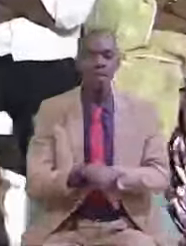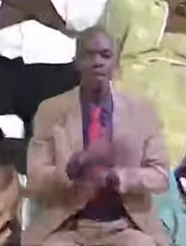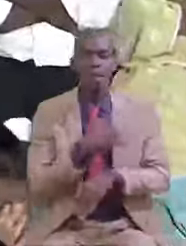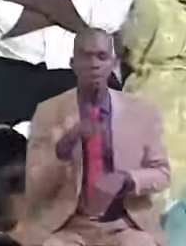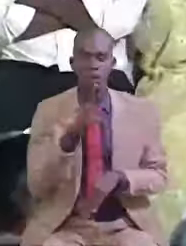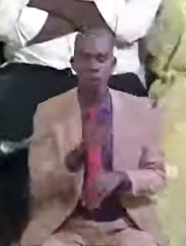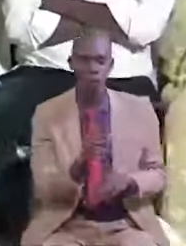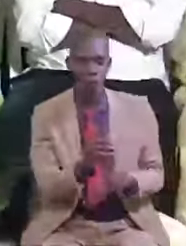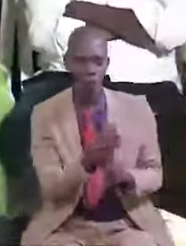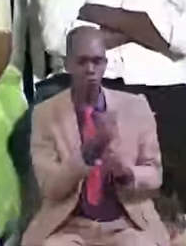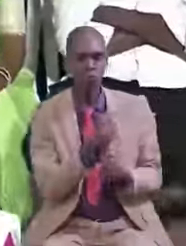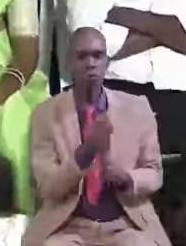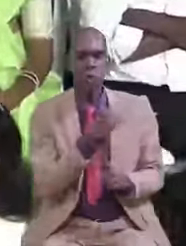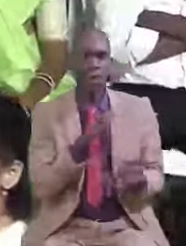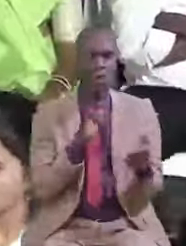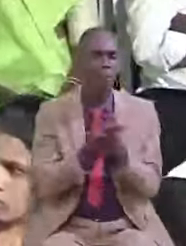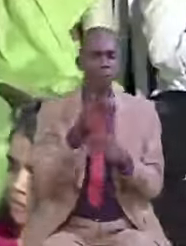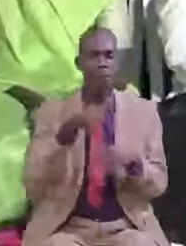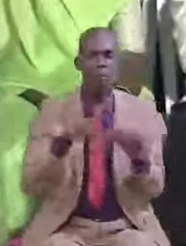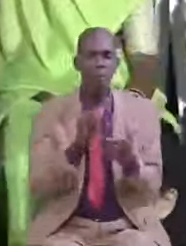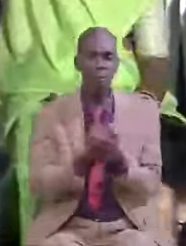vous accrocher à la révélation de Christ,